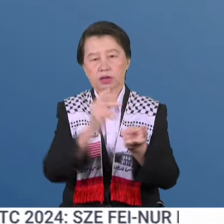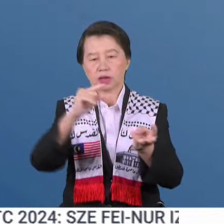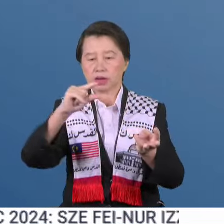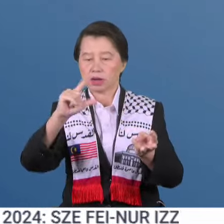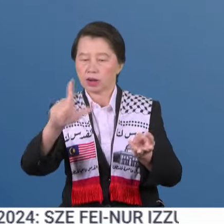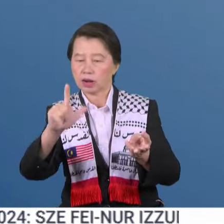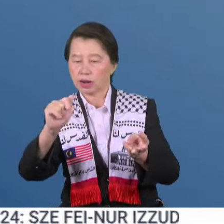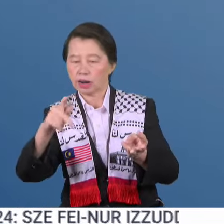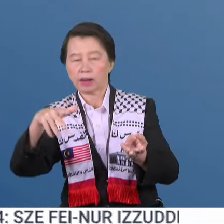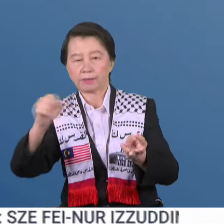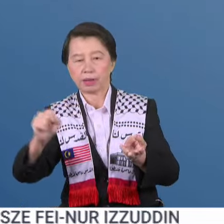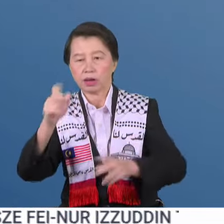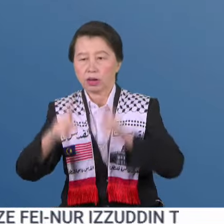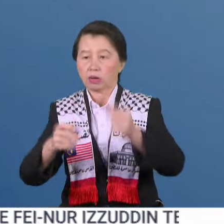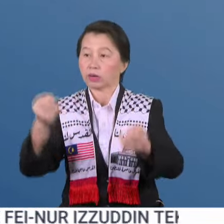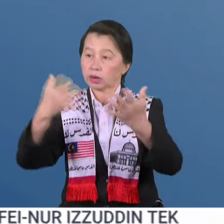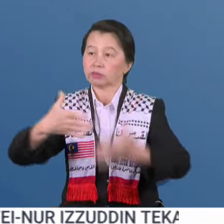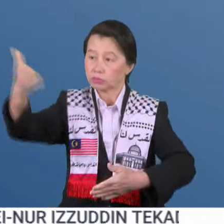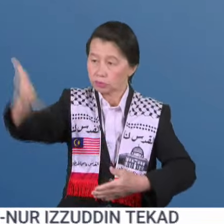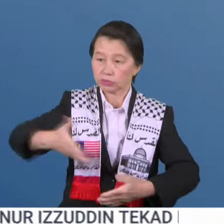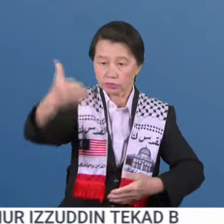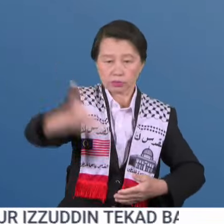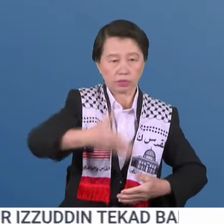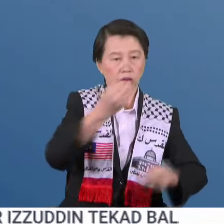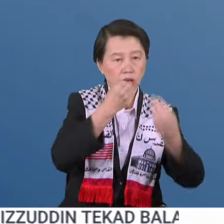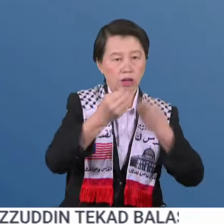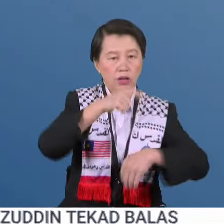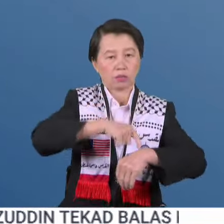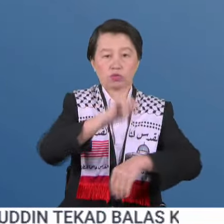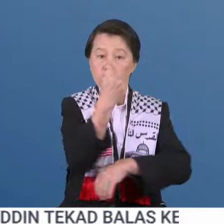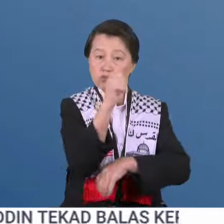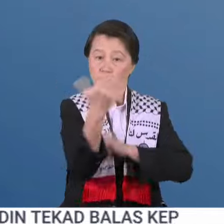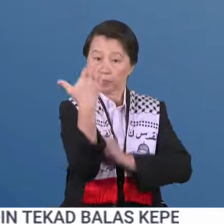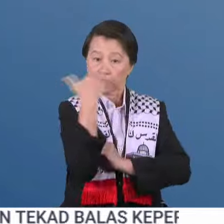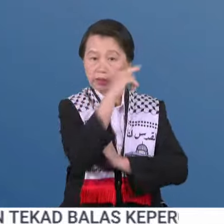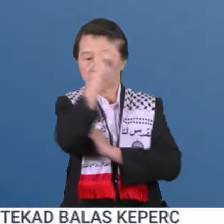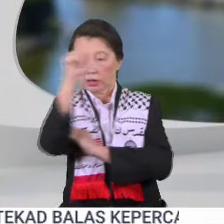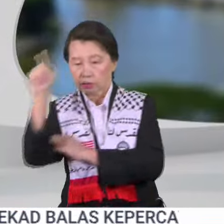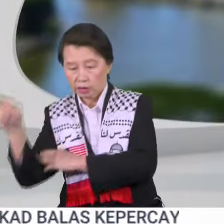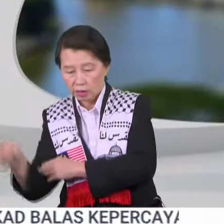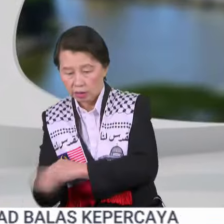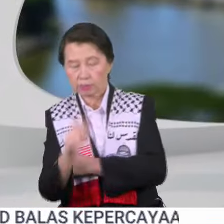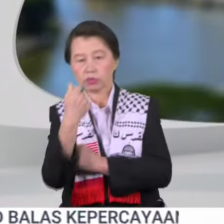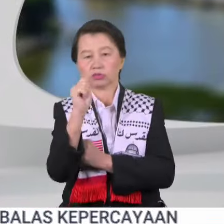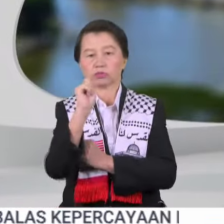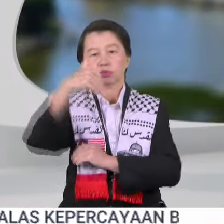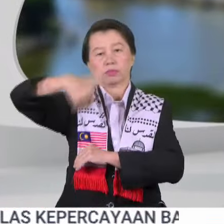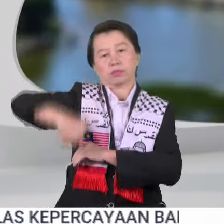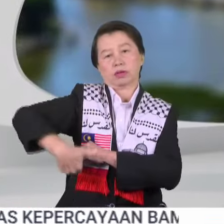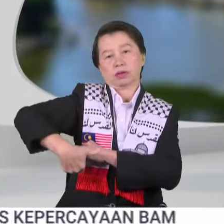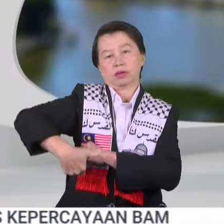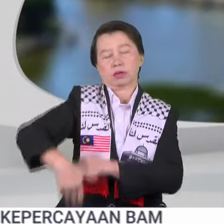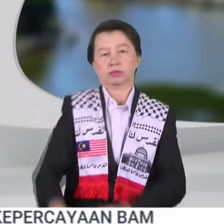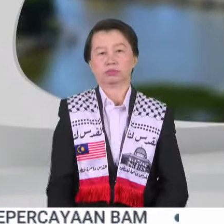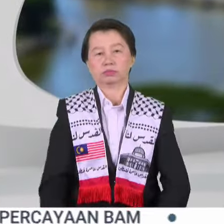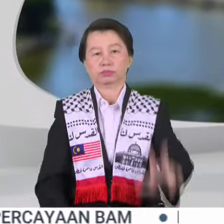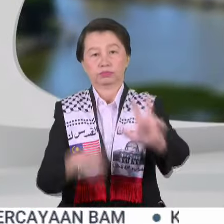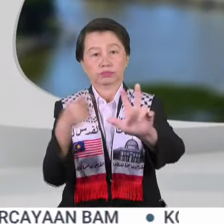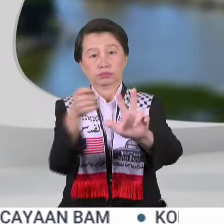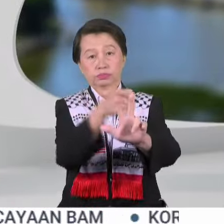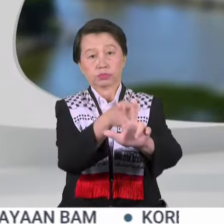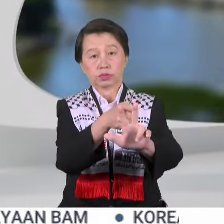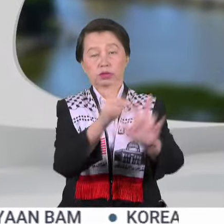ramai dijemput berkunjung ke food unit bermula 10 pagi hingga 10 malam tiga keluarga